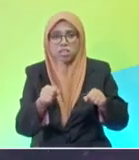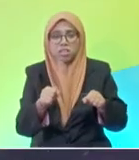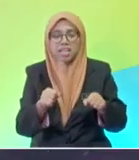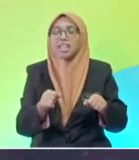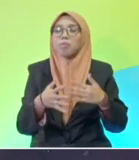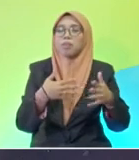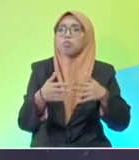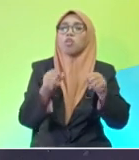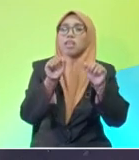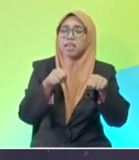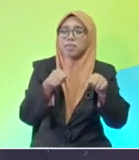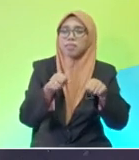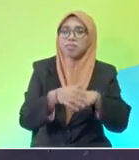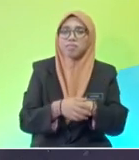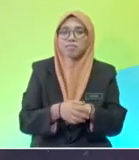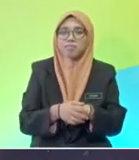alamatnya